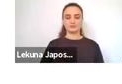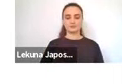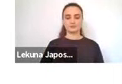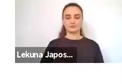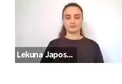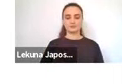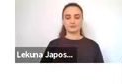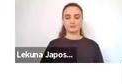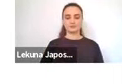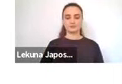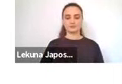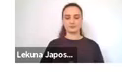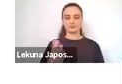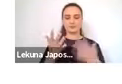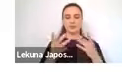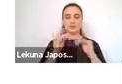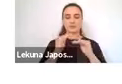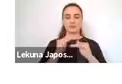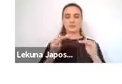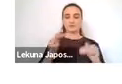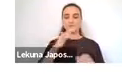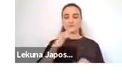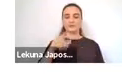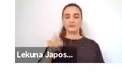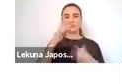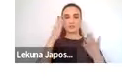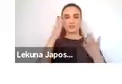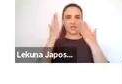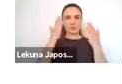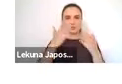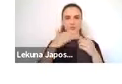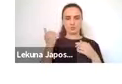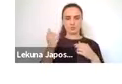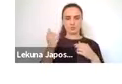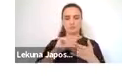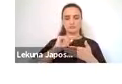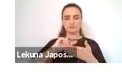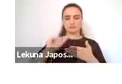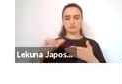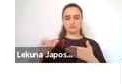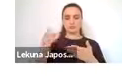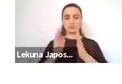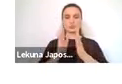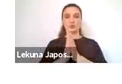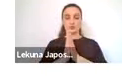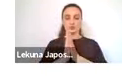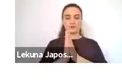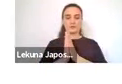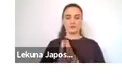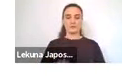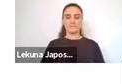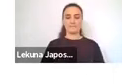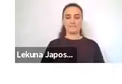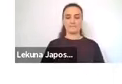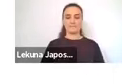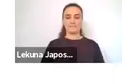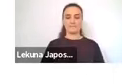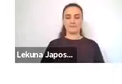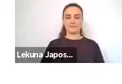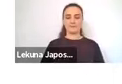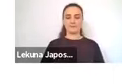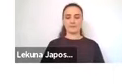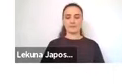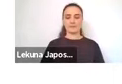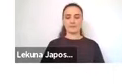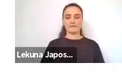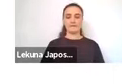ვინც ვისაც არ არის სახალისო რაღაც ასოების გამოწერა, თუ კი ამას თხოვენ, მაგრამ არც ისე ბევრი, ვინც უარ სიტყვის